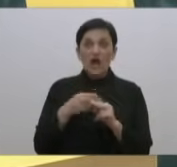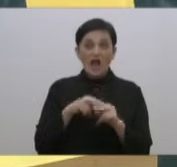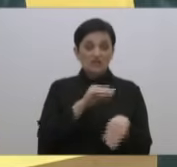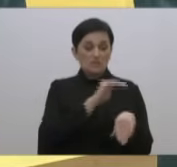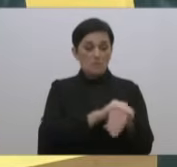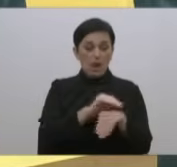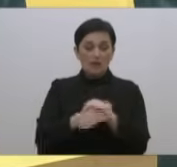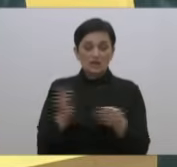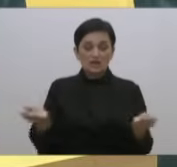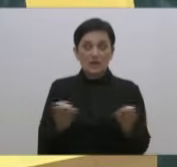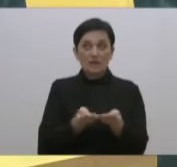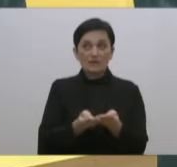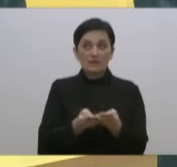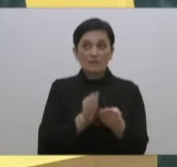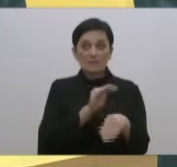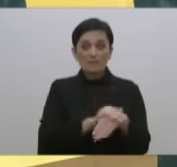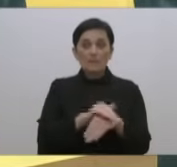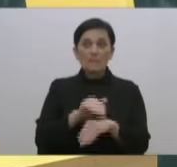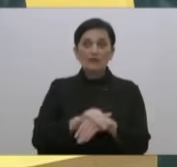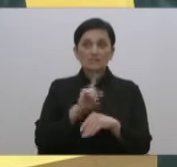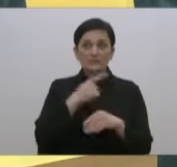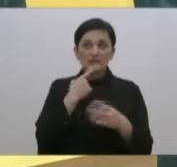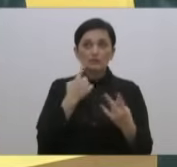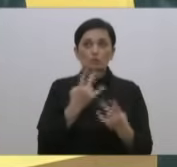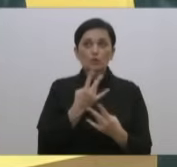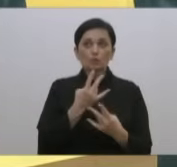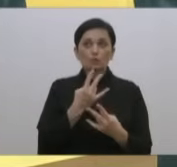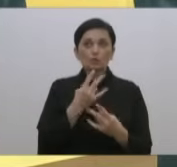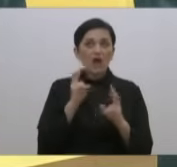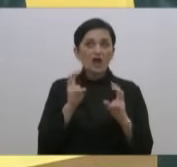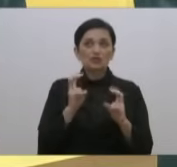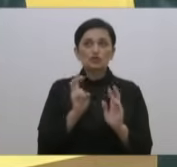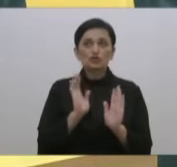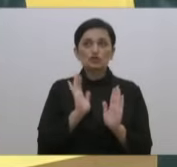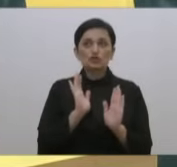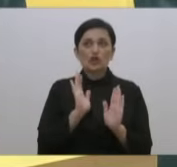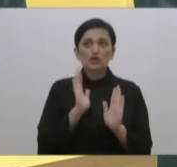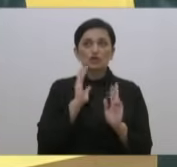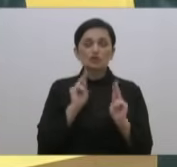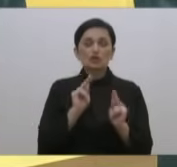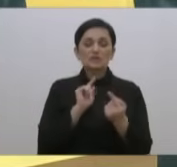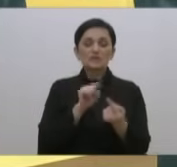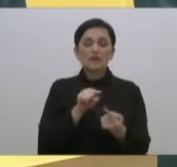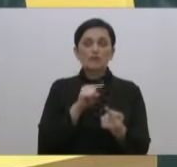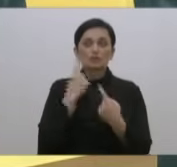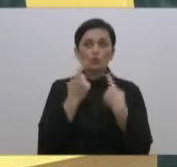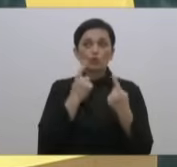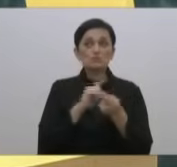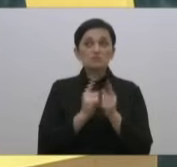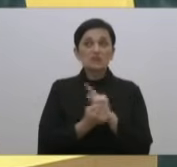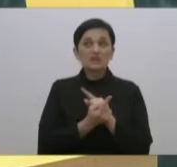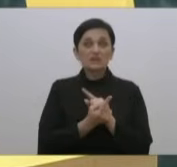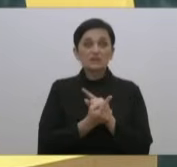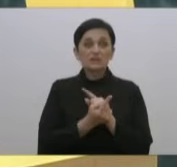Eseți pactebi, da pactebi, ratka unda, arnișnos, ceșmaritebi, sați în aia, unde gumoți semul, lăba, sarmet